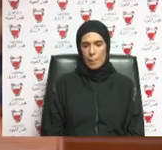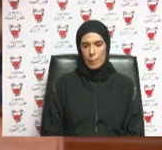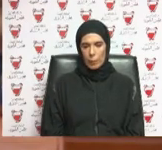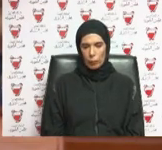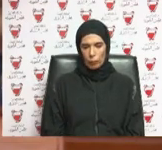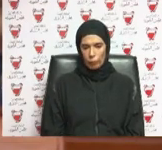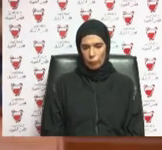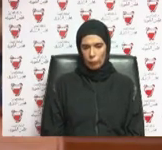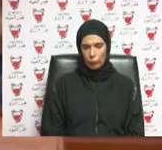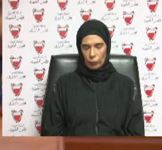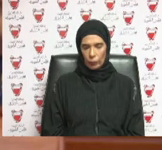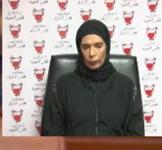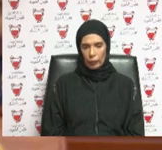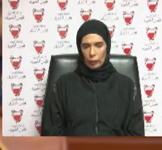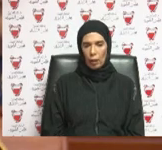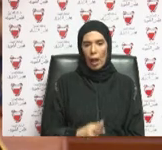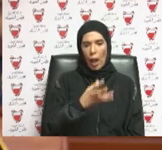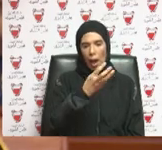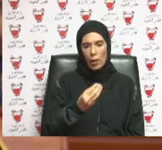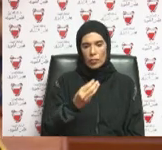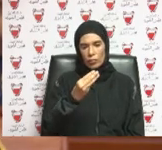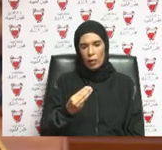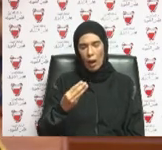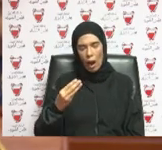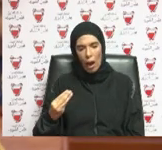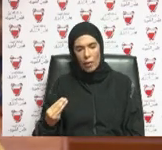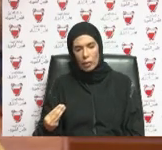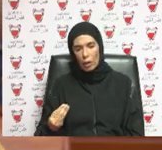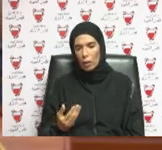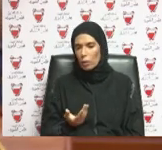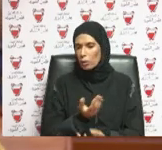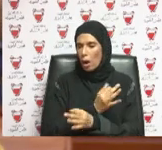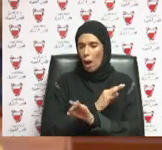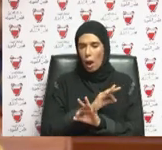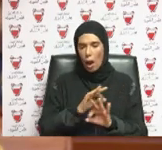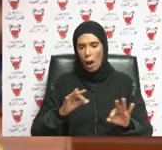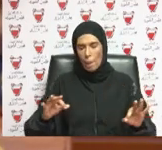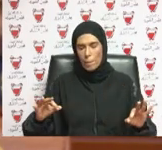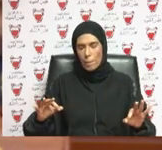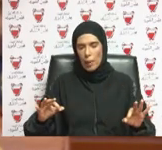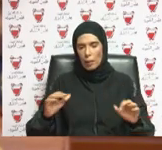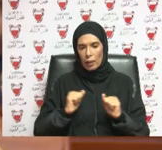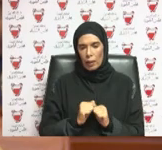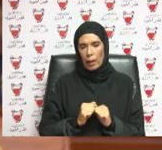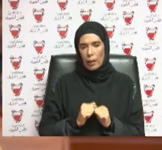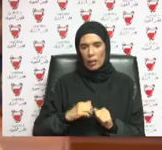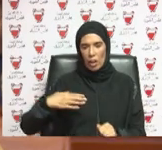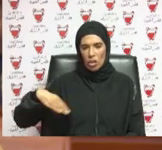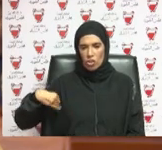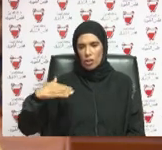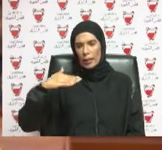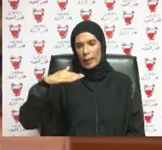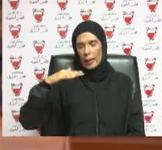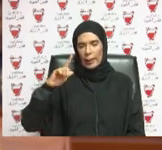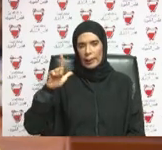الله، ولأنجال وأحفاد فقيد الوطن الغالي وعائلة